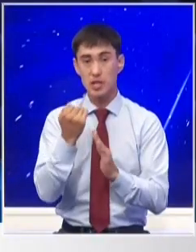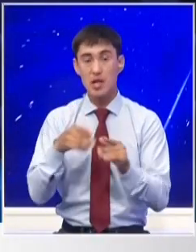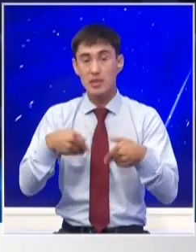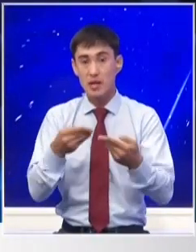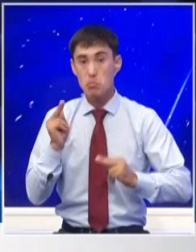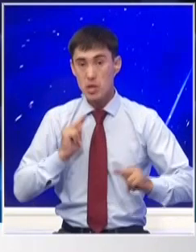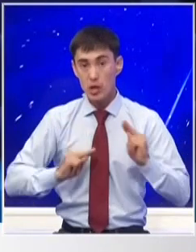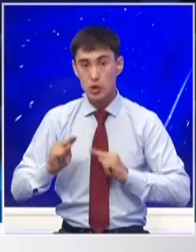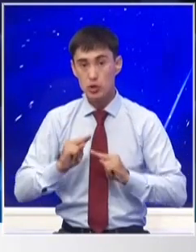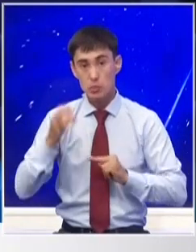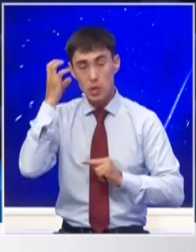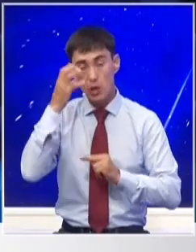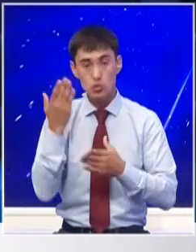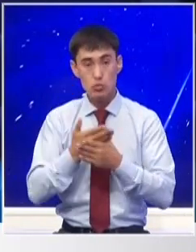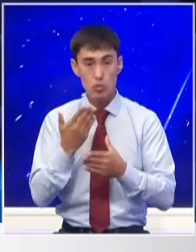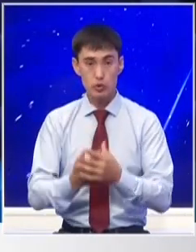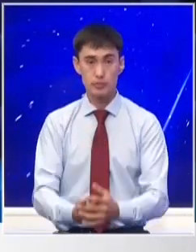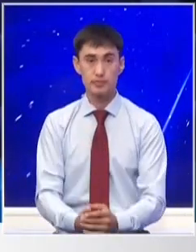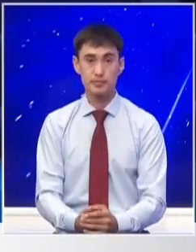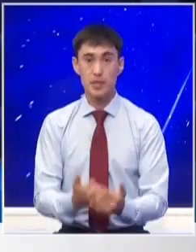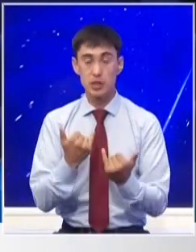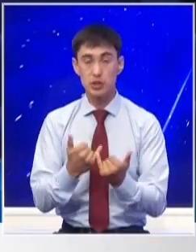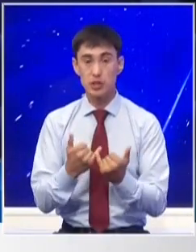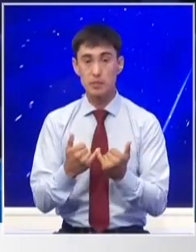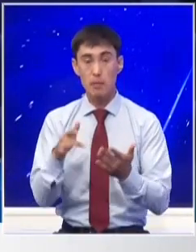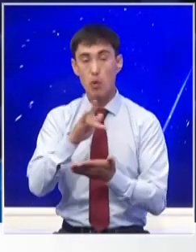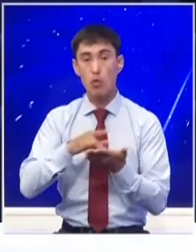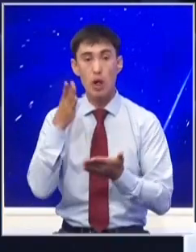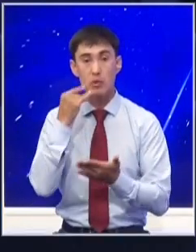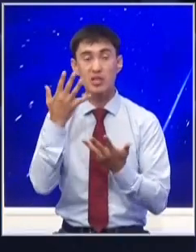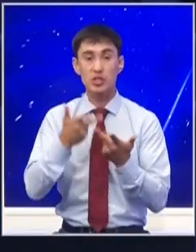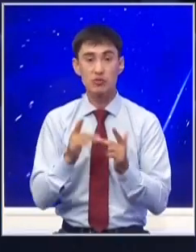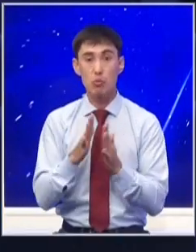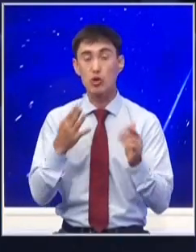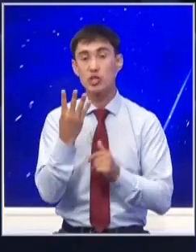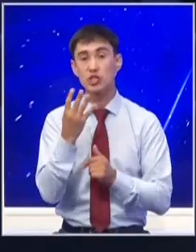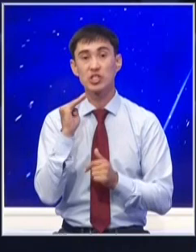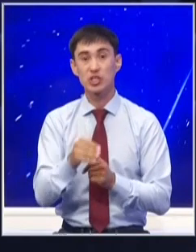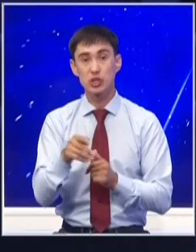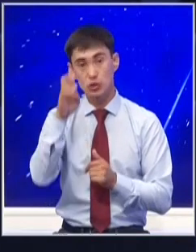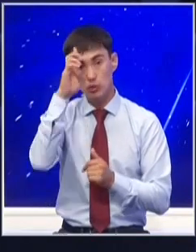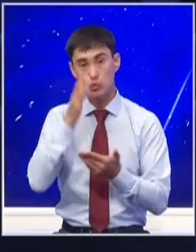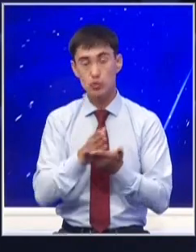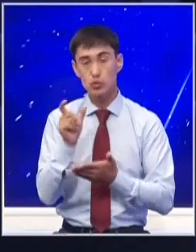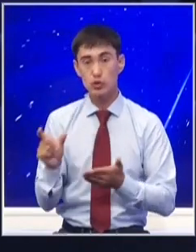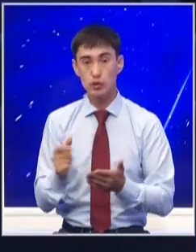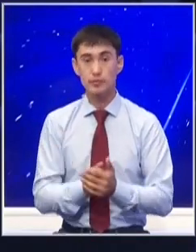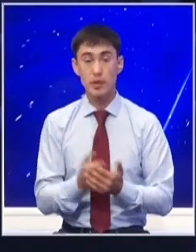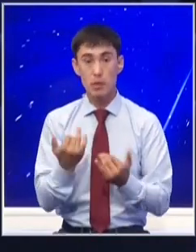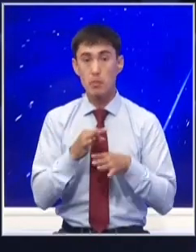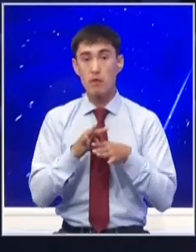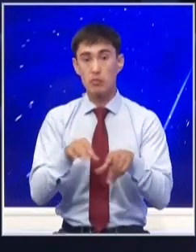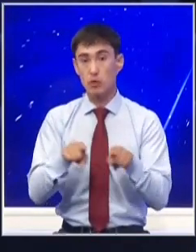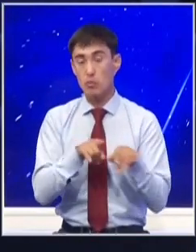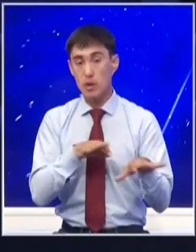им педагогическую и психологическую помощь. Сейчас по городу Алматы насчитывается более 4000 государственных служащих. Мы проводим